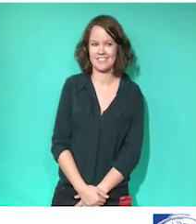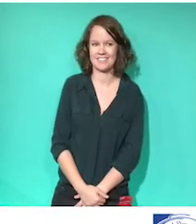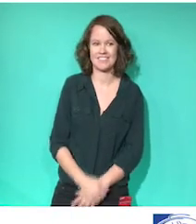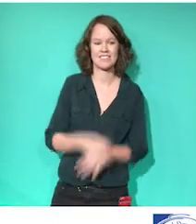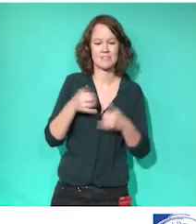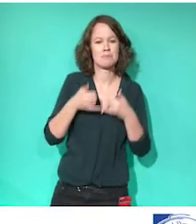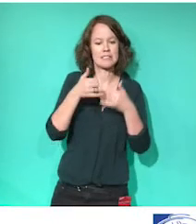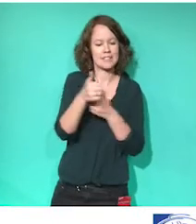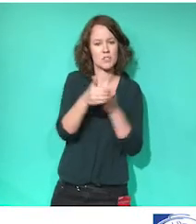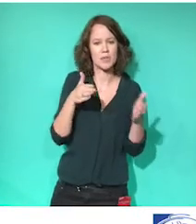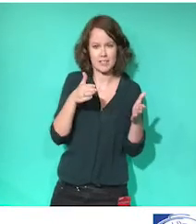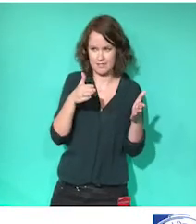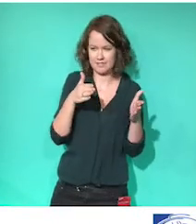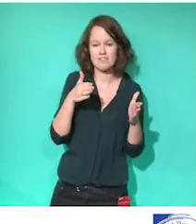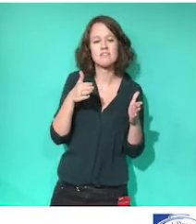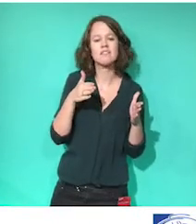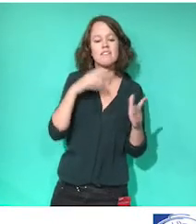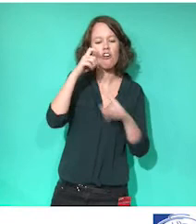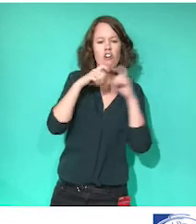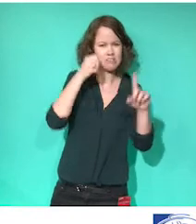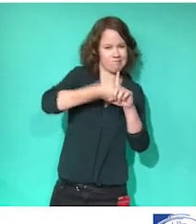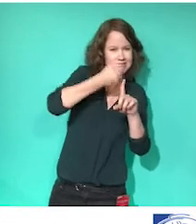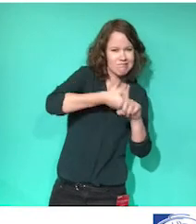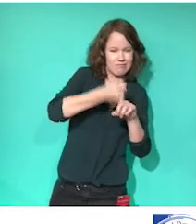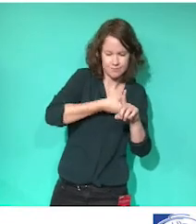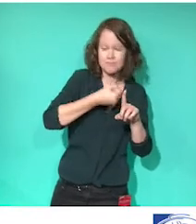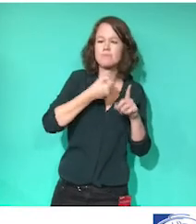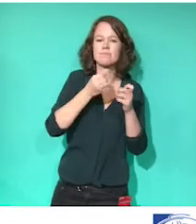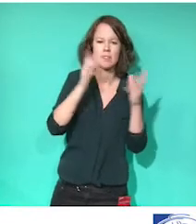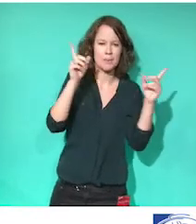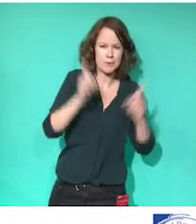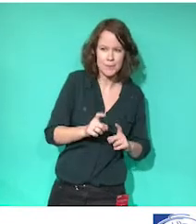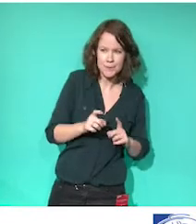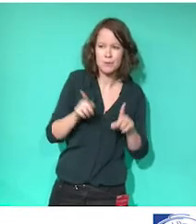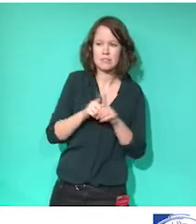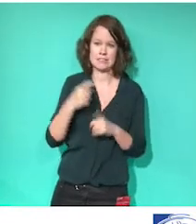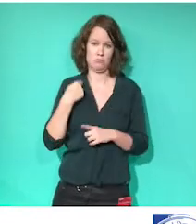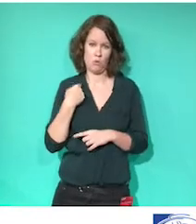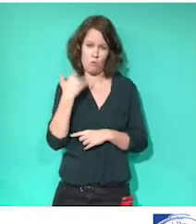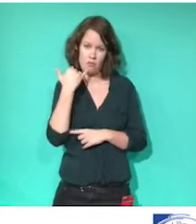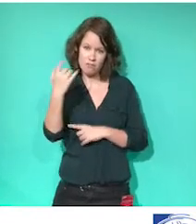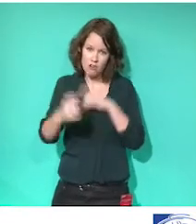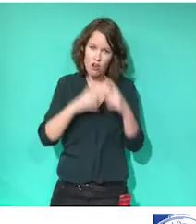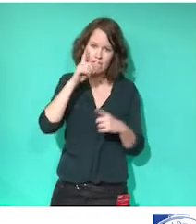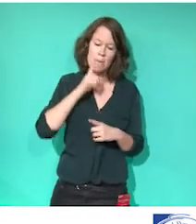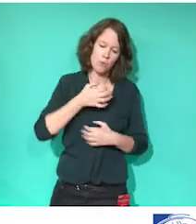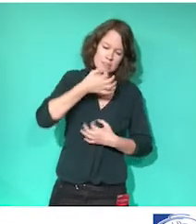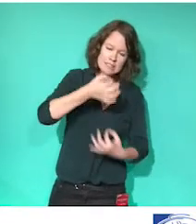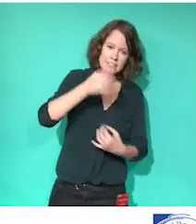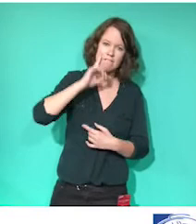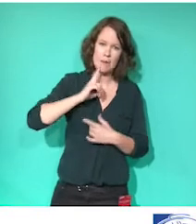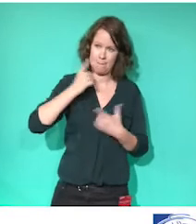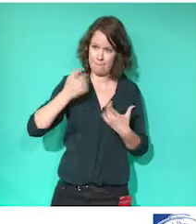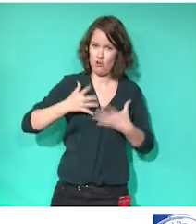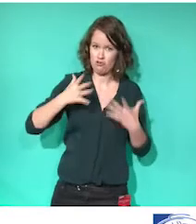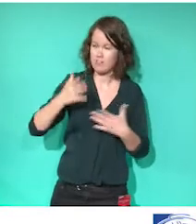Prix de la catégorie lutte contre les violences, développement du numéro des coups de violence, femmes handicapées, femmes pour le dire, femmes pour agir. C'est